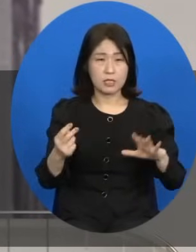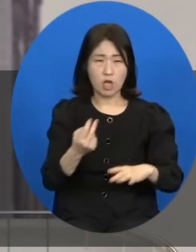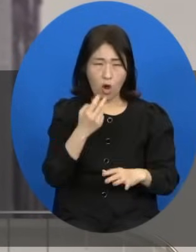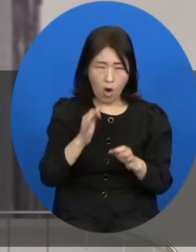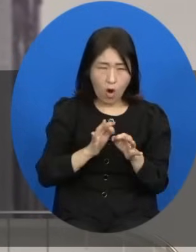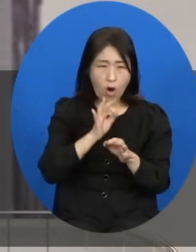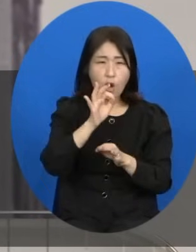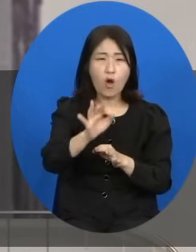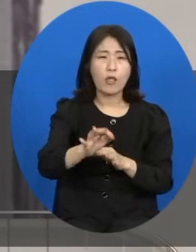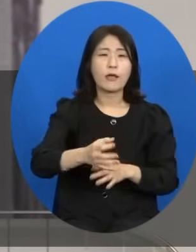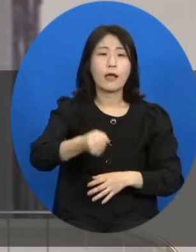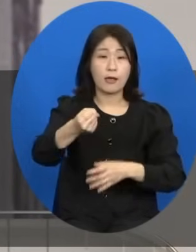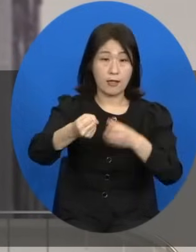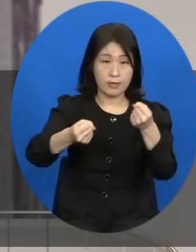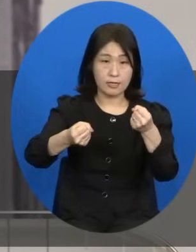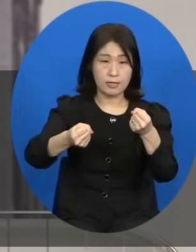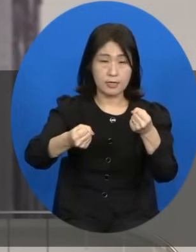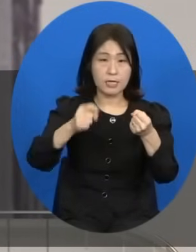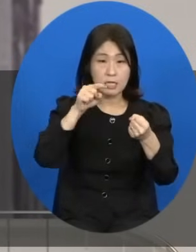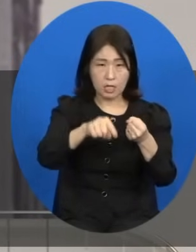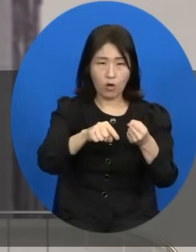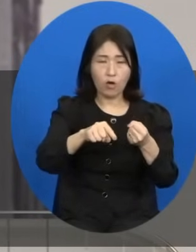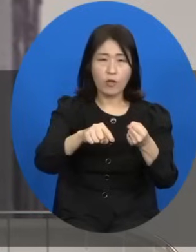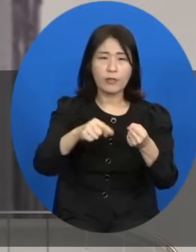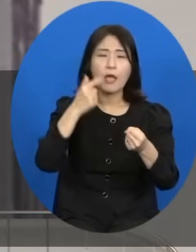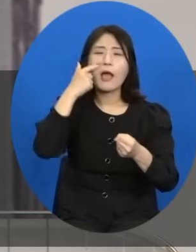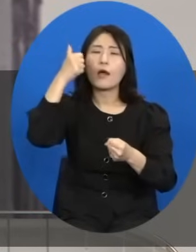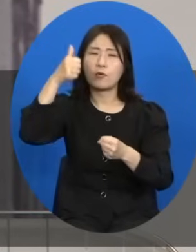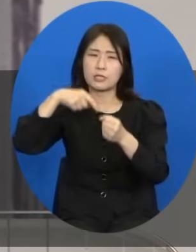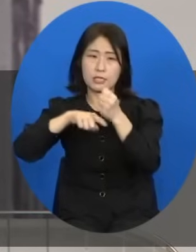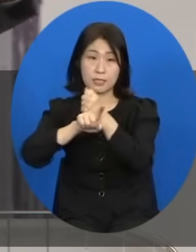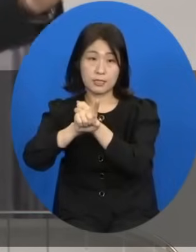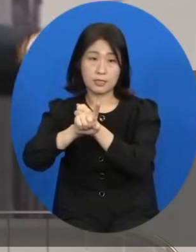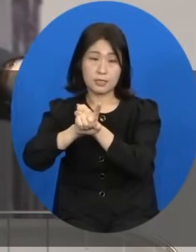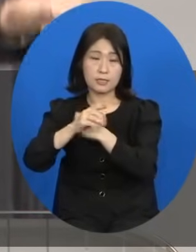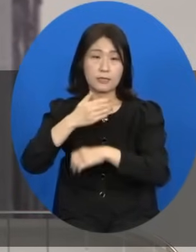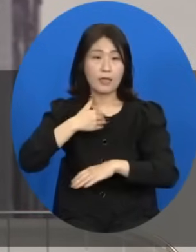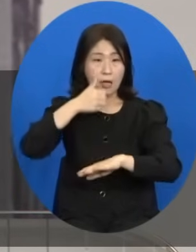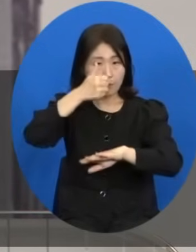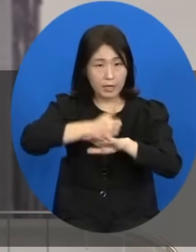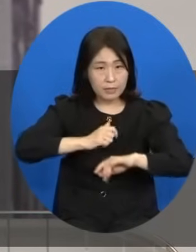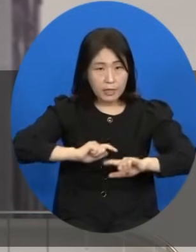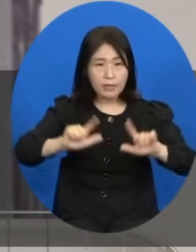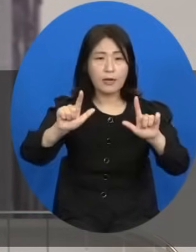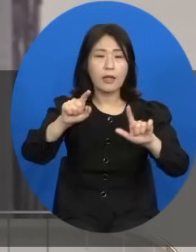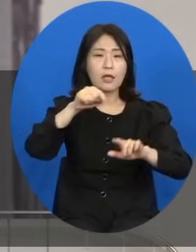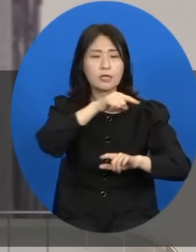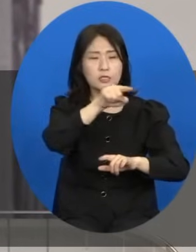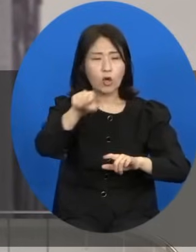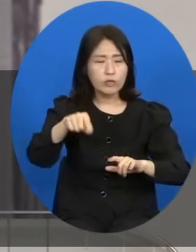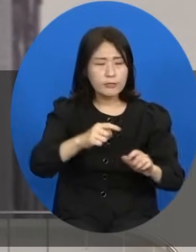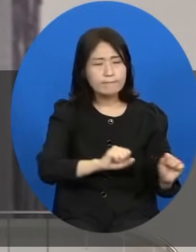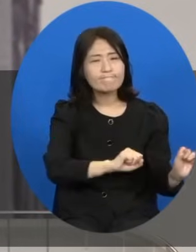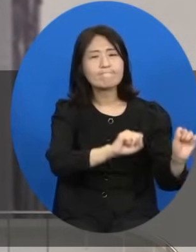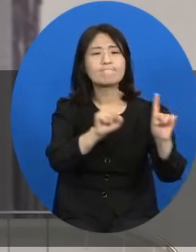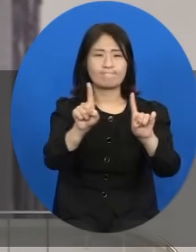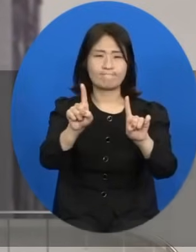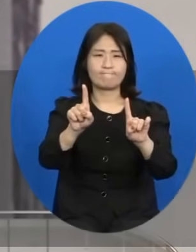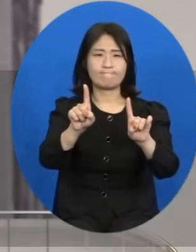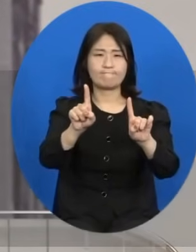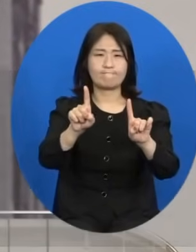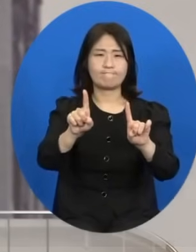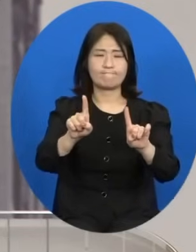것이네 아버지의 뜻이다 나는 마지막 날에 그들을 살릴 것이다 부활을 말씀하고 있는